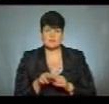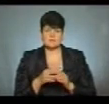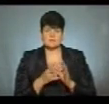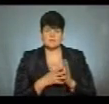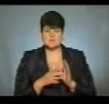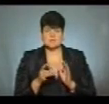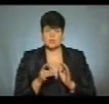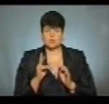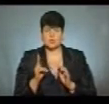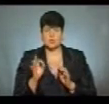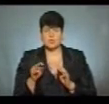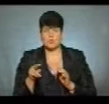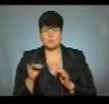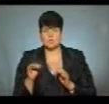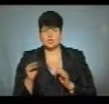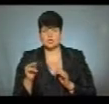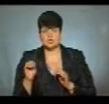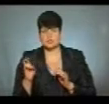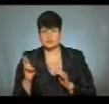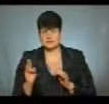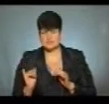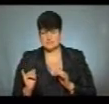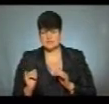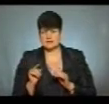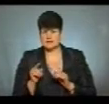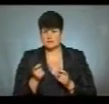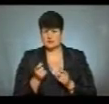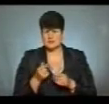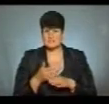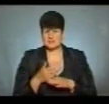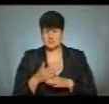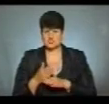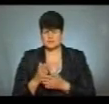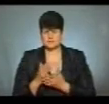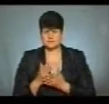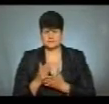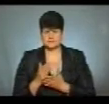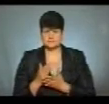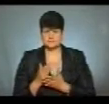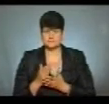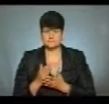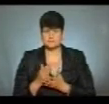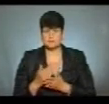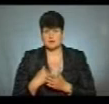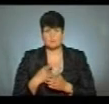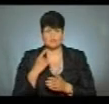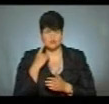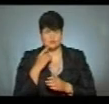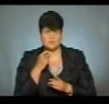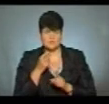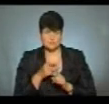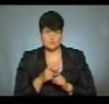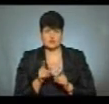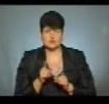Копичинець, ну, там також йдуть невеликі тріщини, і ми вже почули відповідь, що